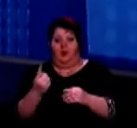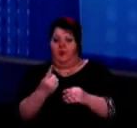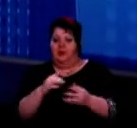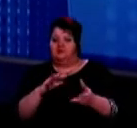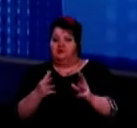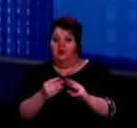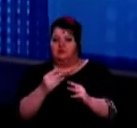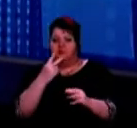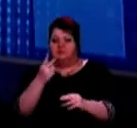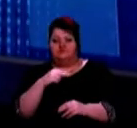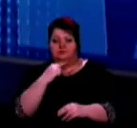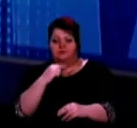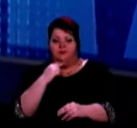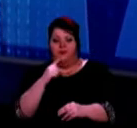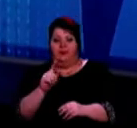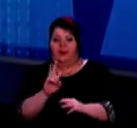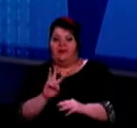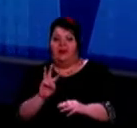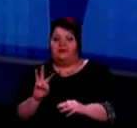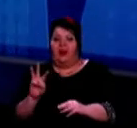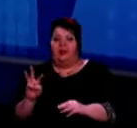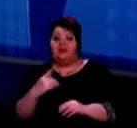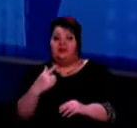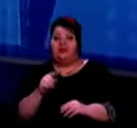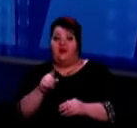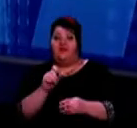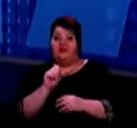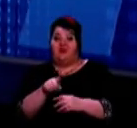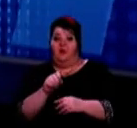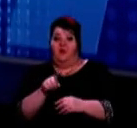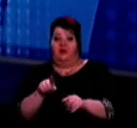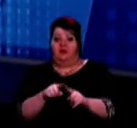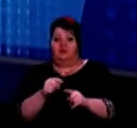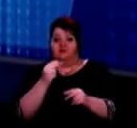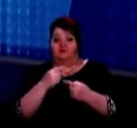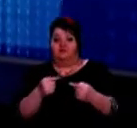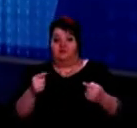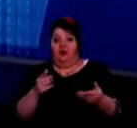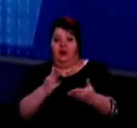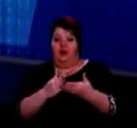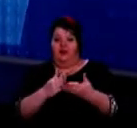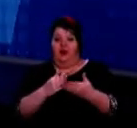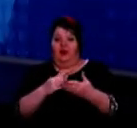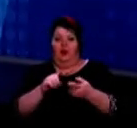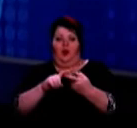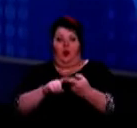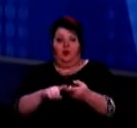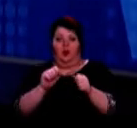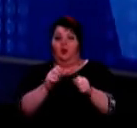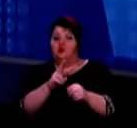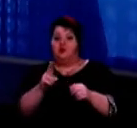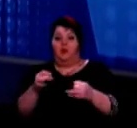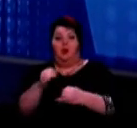звернути увагу на те, чи на сайті, де ви замовляєте ці товари, є контакти, чи можна з